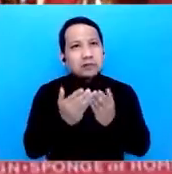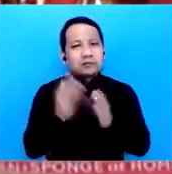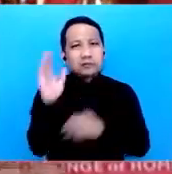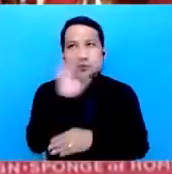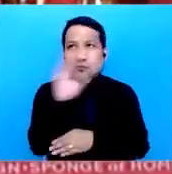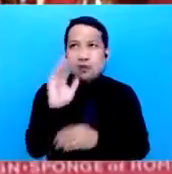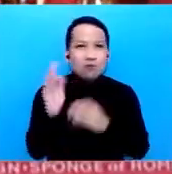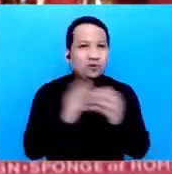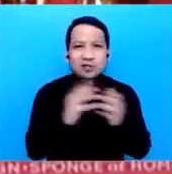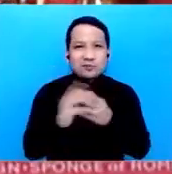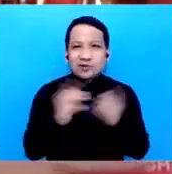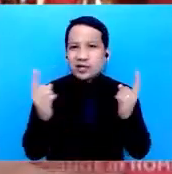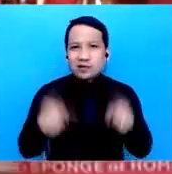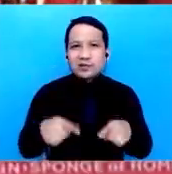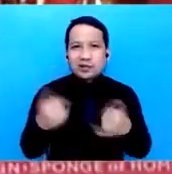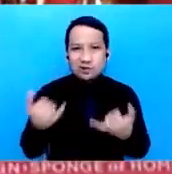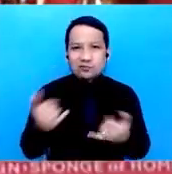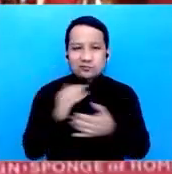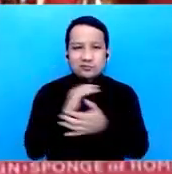going on.